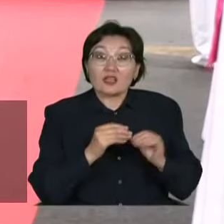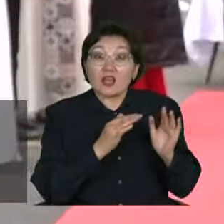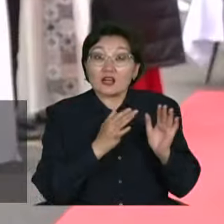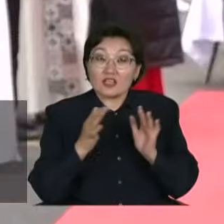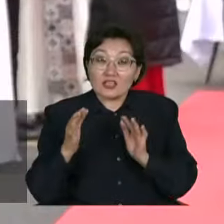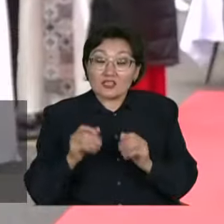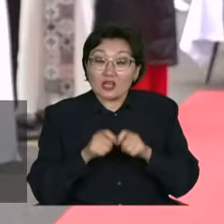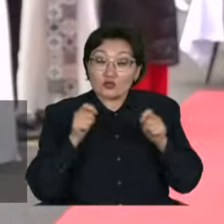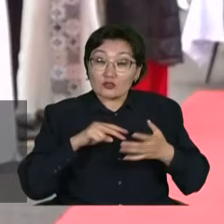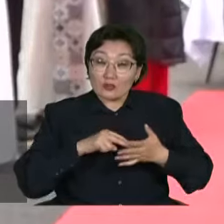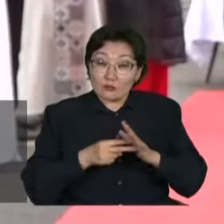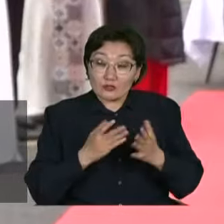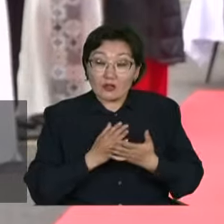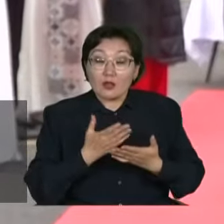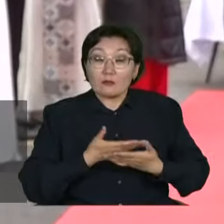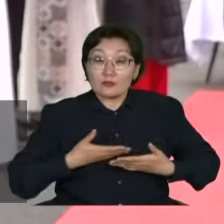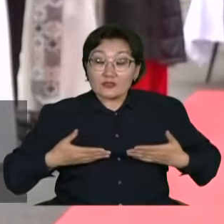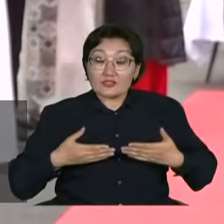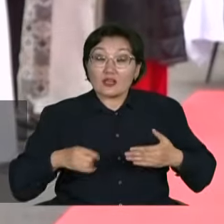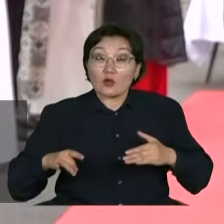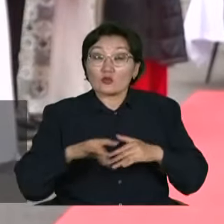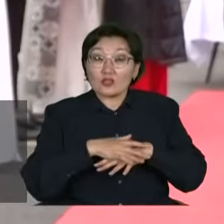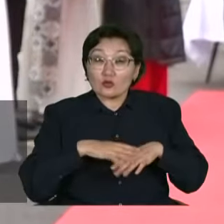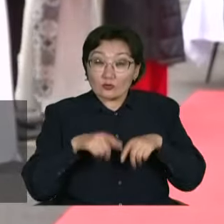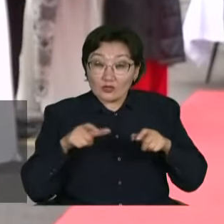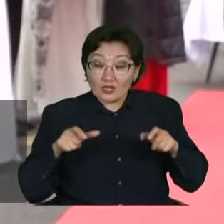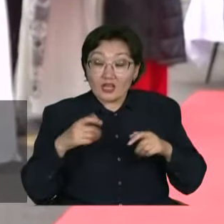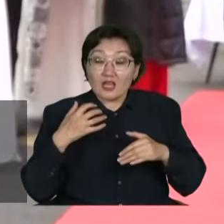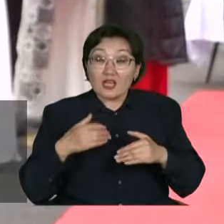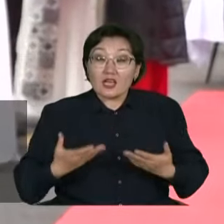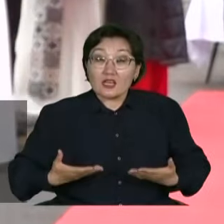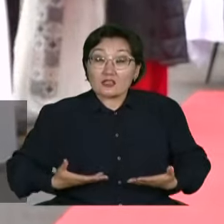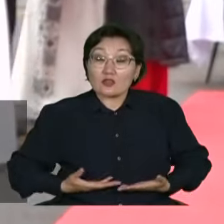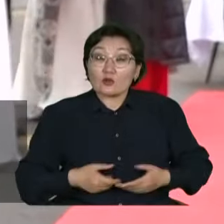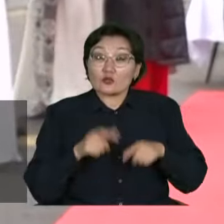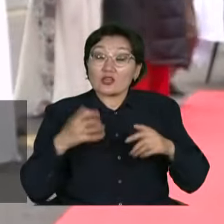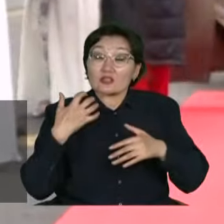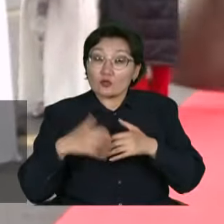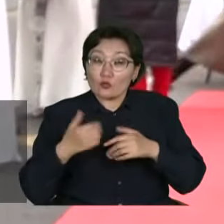отыр. Біздің ауданның тұрғындары, қала тұрғындарының арасында өте қатты